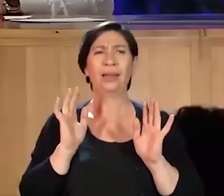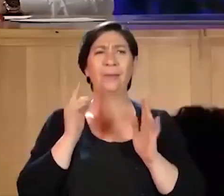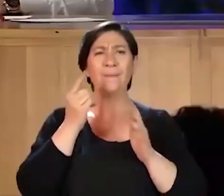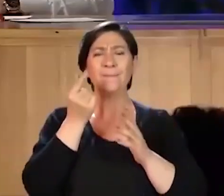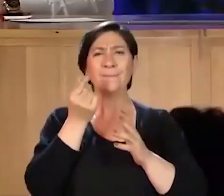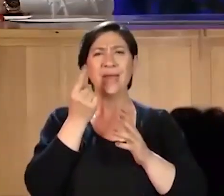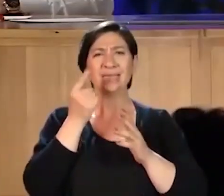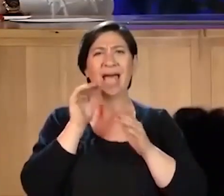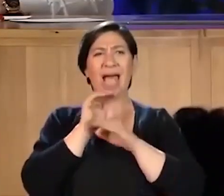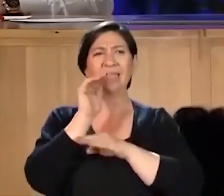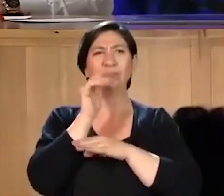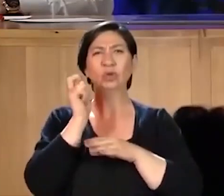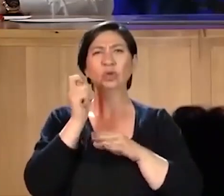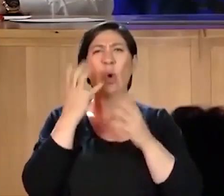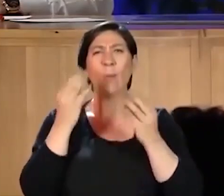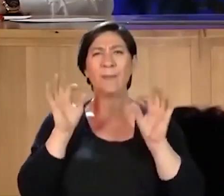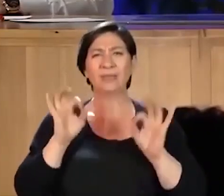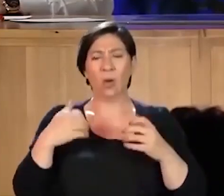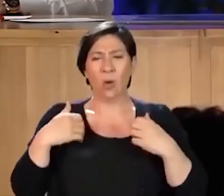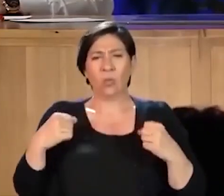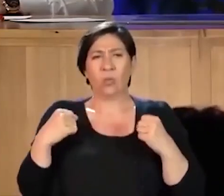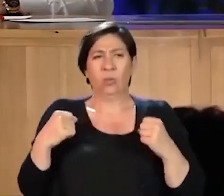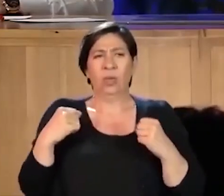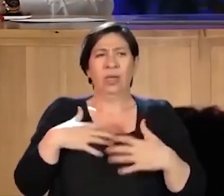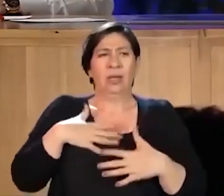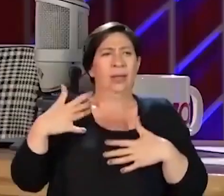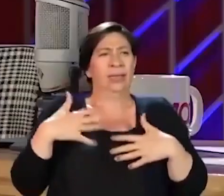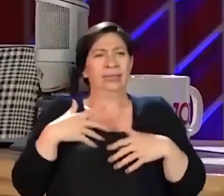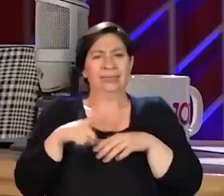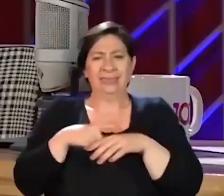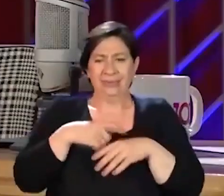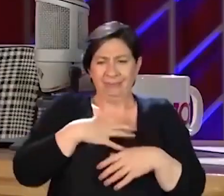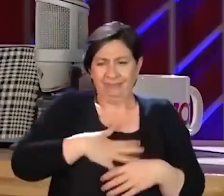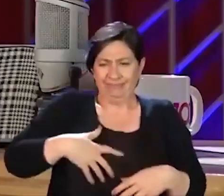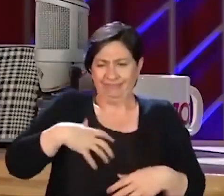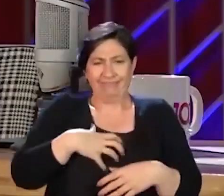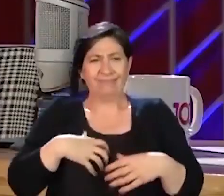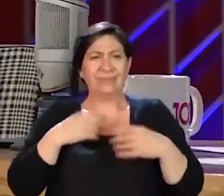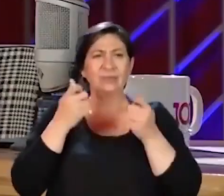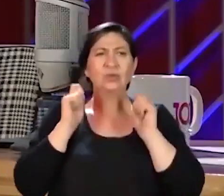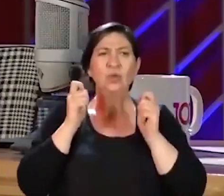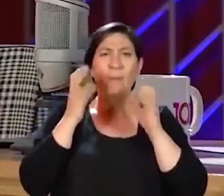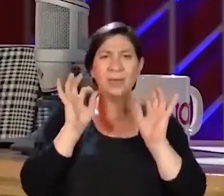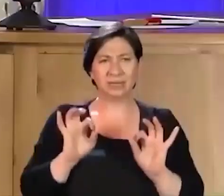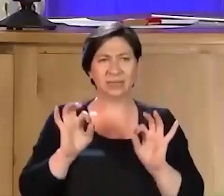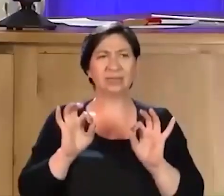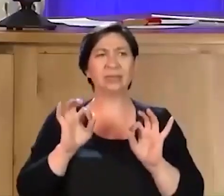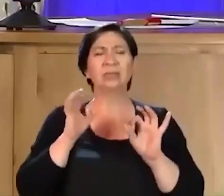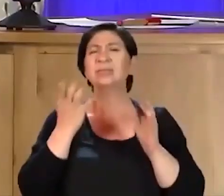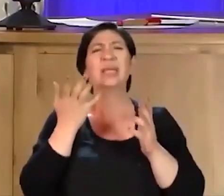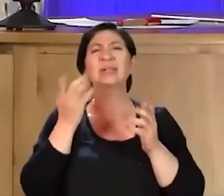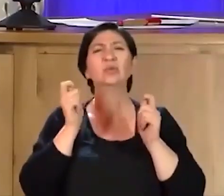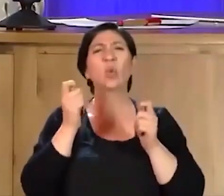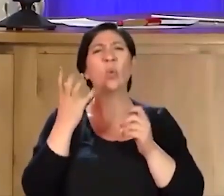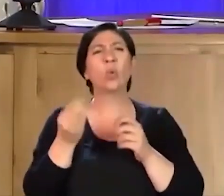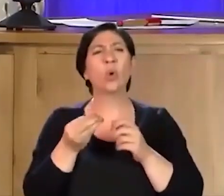Biraz hayatımı zorlaştırmaya başlamıştı açıkçası. Hmm. Biraz böyle sindirim sistemi zorlanmaya falan başlamıştı. Nerede zorluk